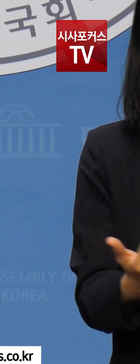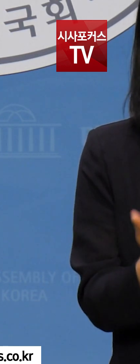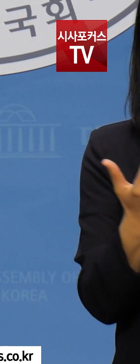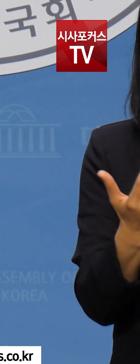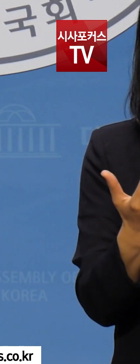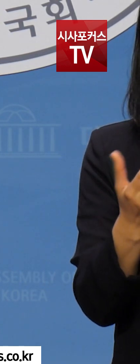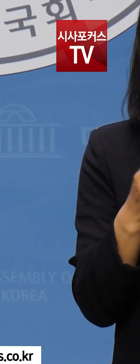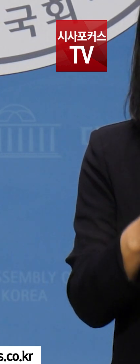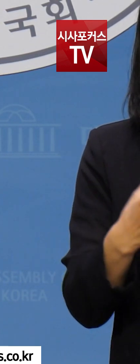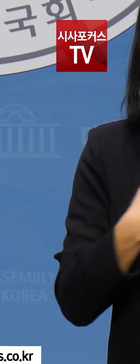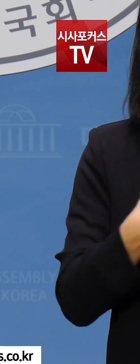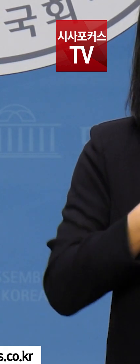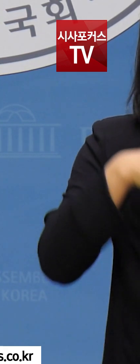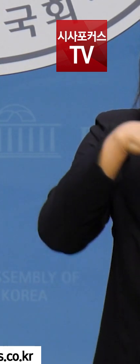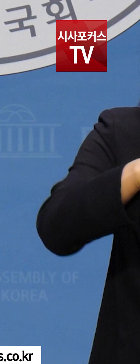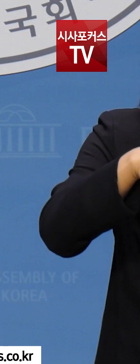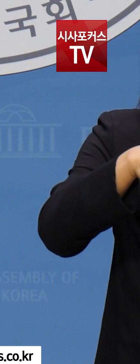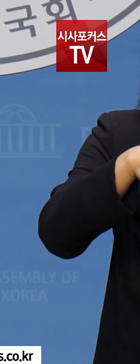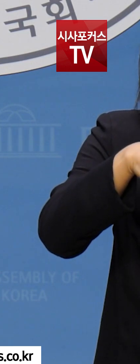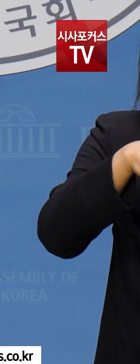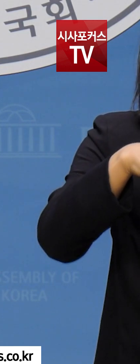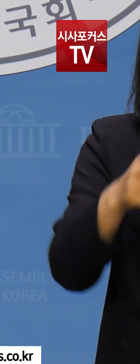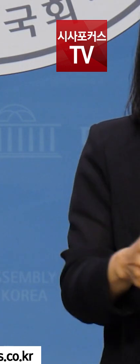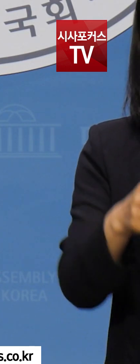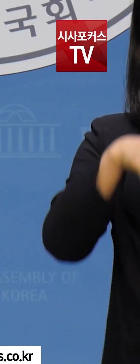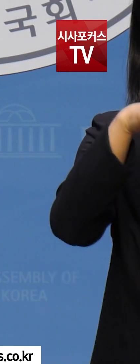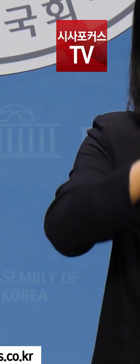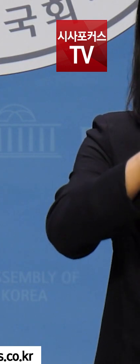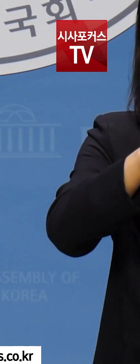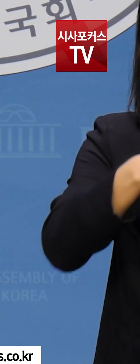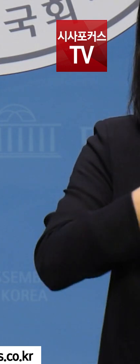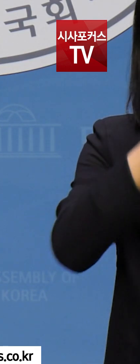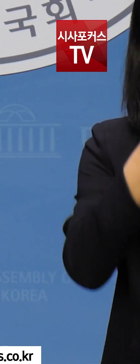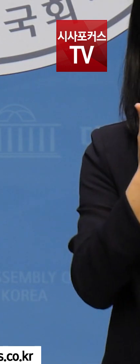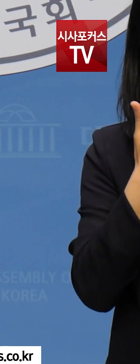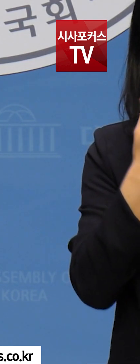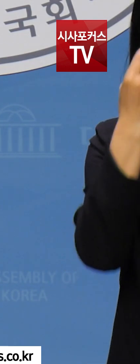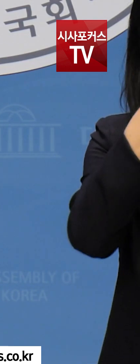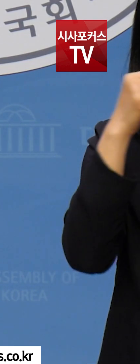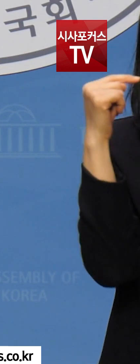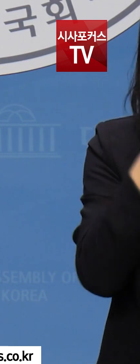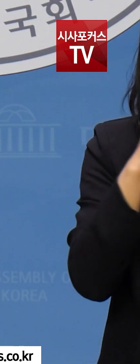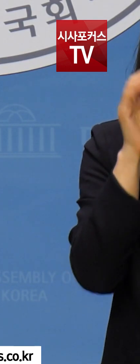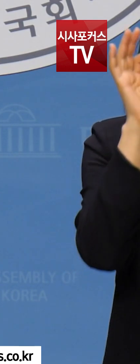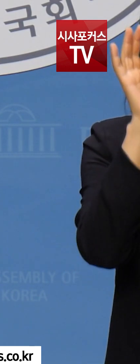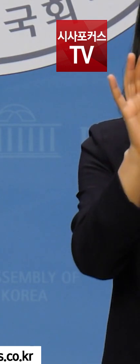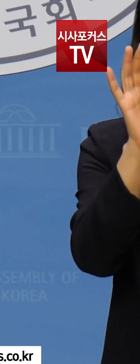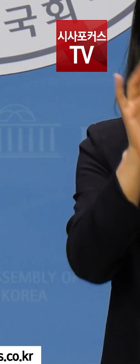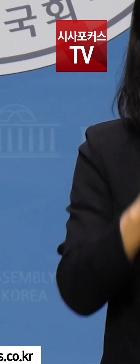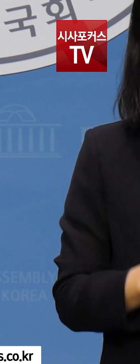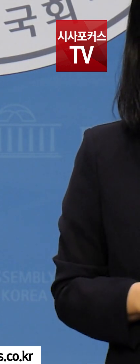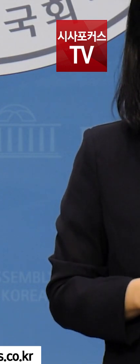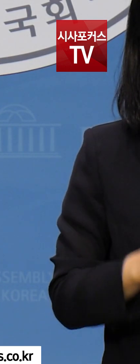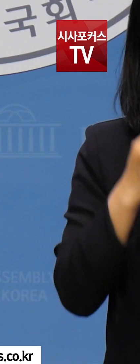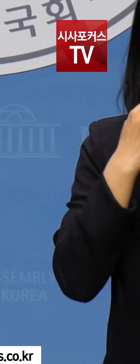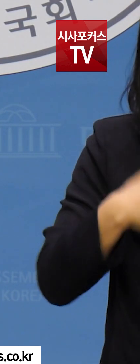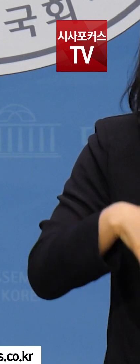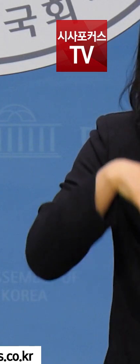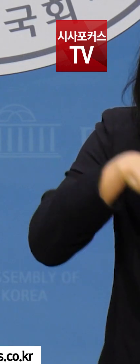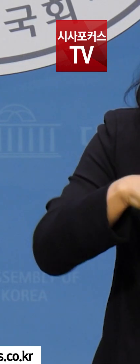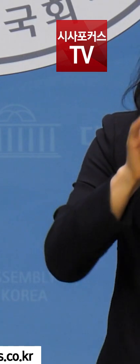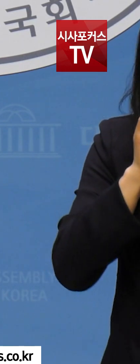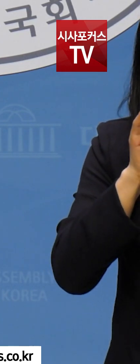일어날 가능성이 있는 현장 설비의 안정성을 신속히 점검하고 미비점 보완에 나서는